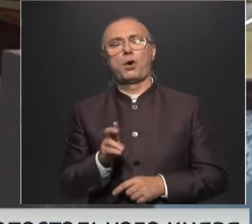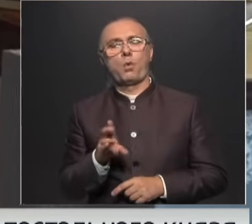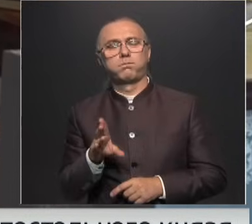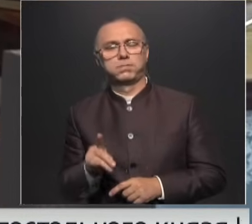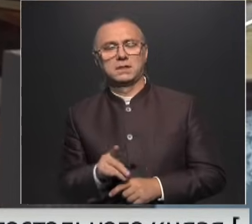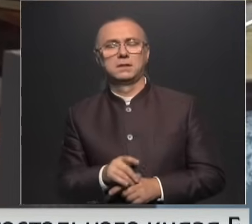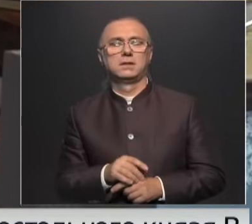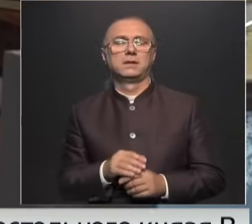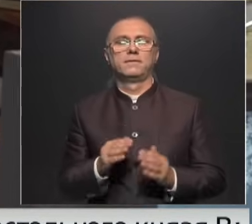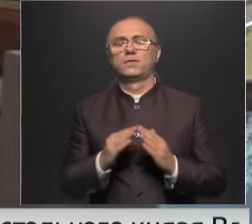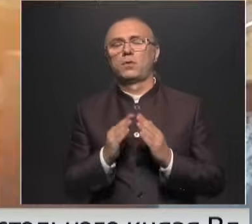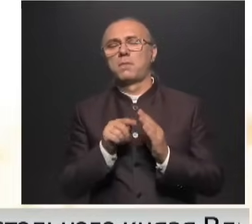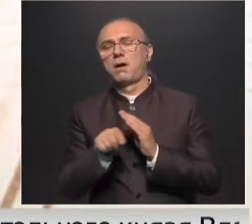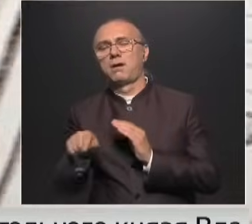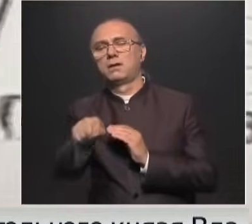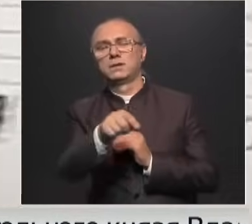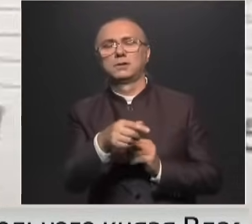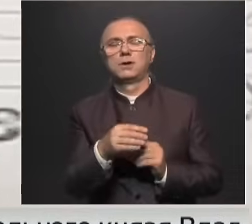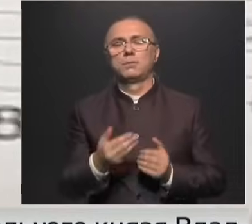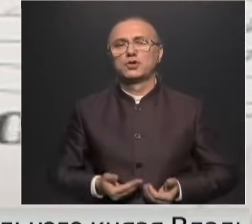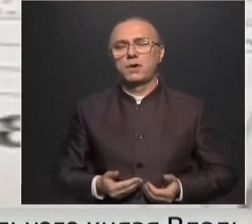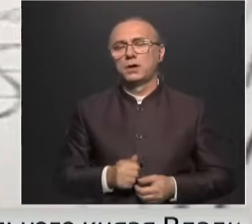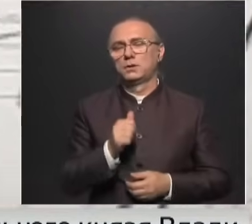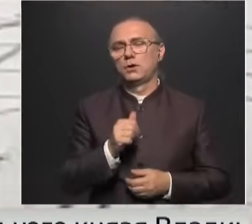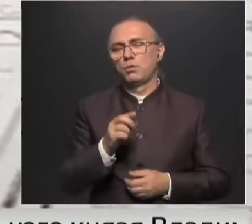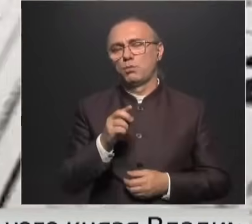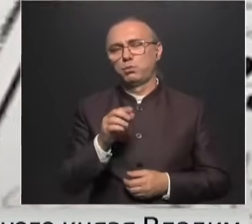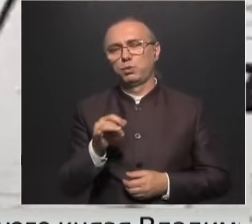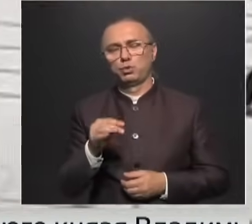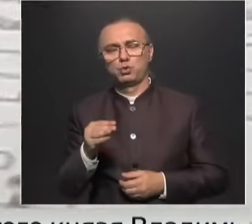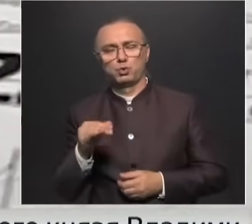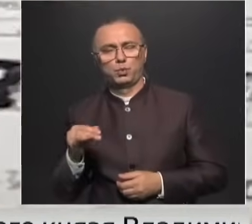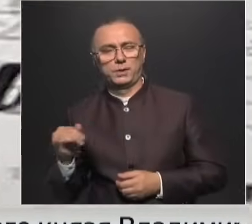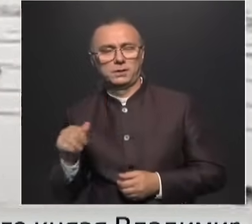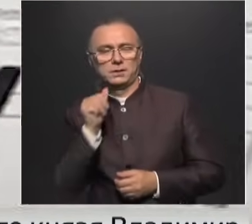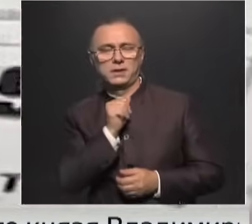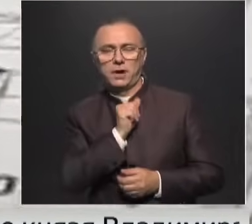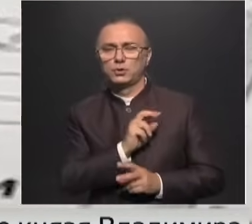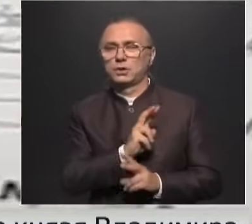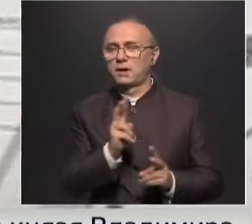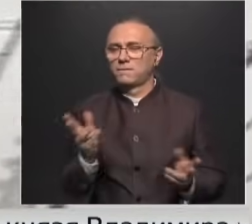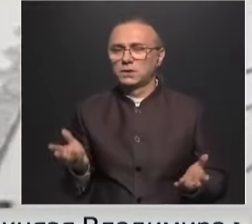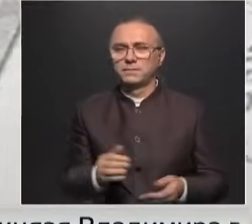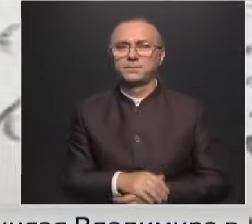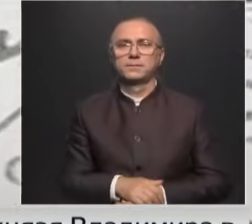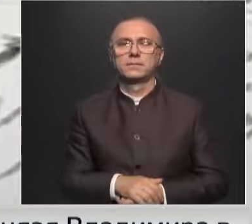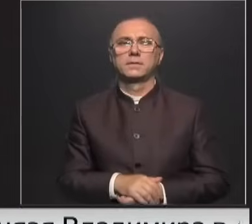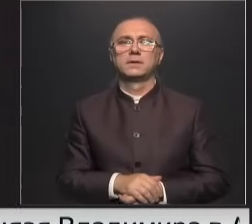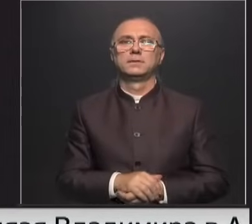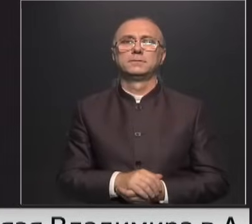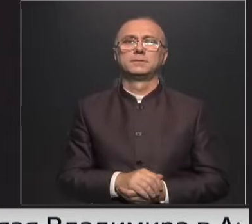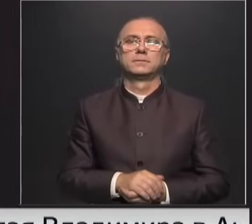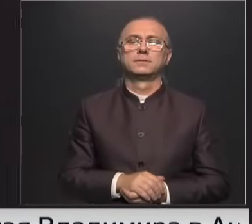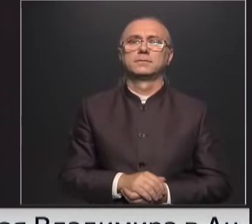буржуи, скрывающиеся от кого-то. О том, как дальше разворачивались события, можно судить по материалам дела, то есть по выписке